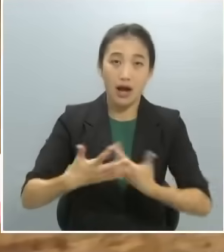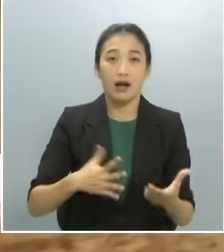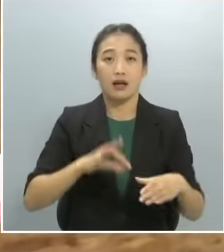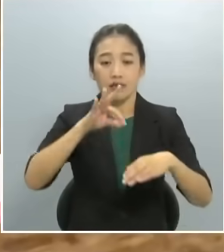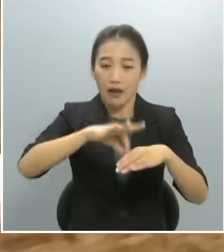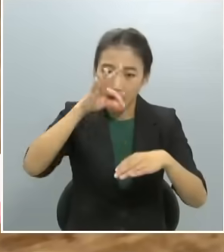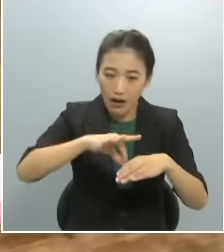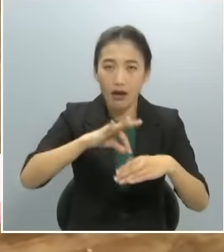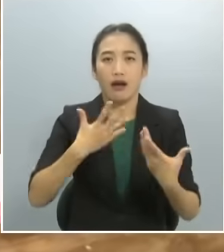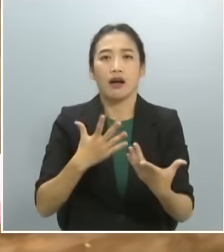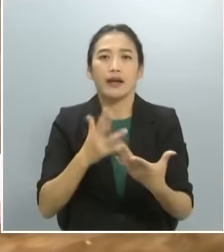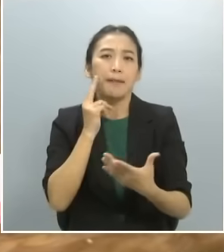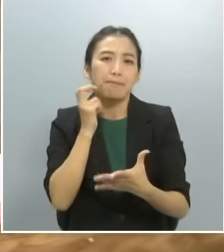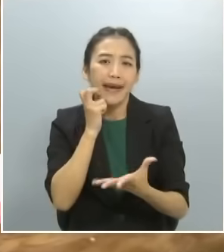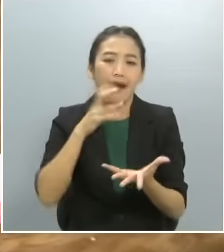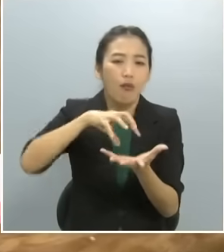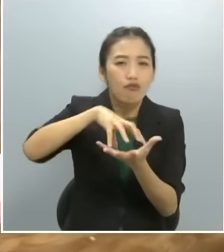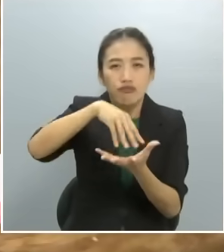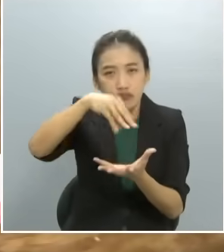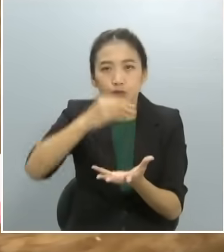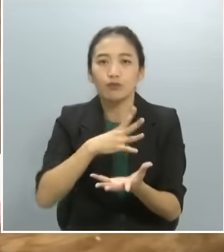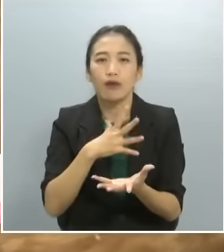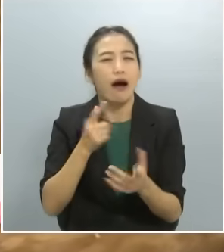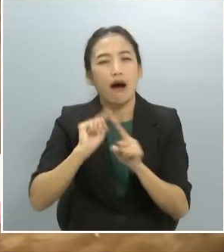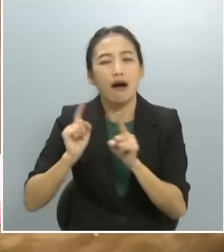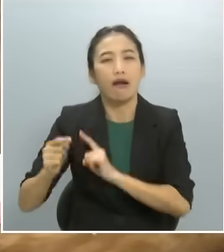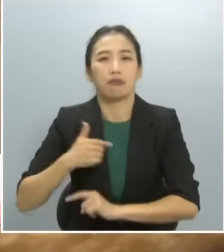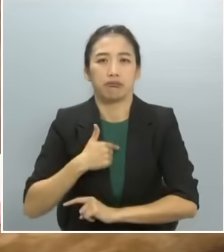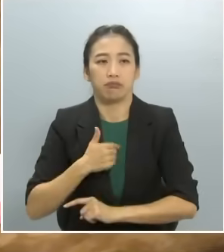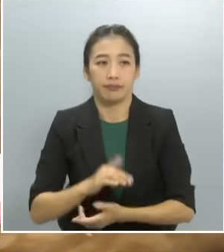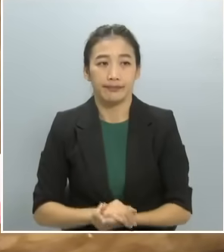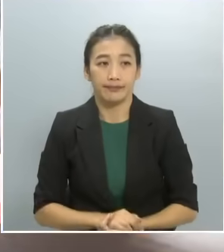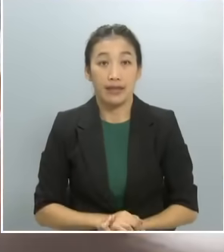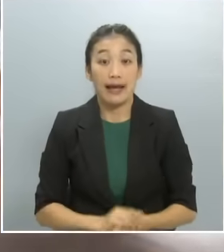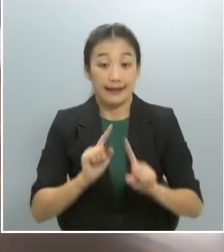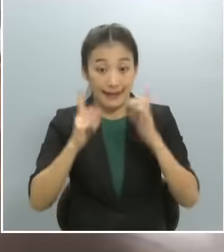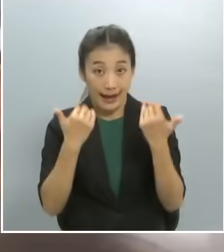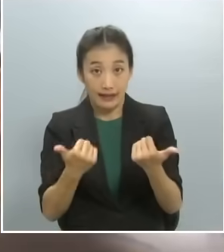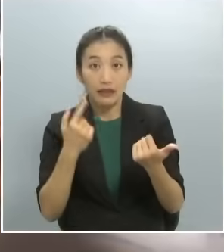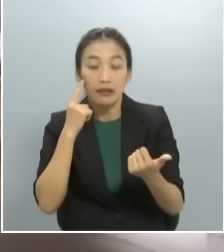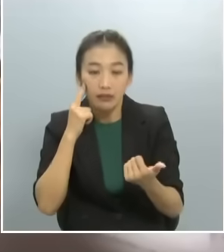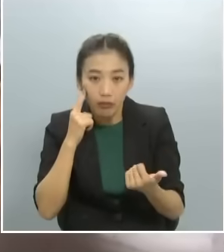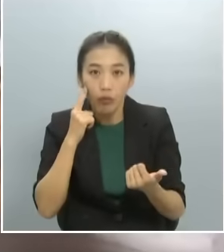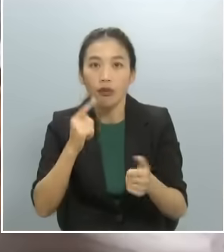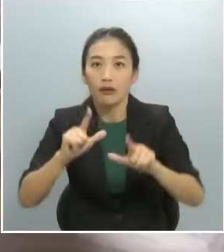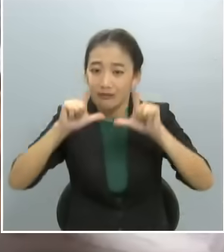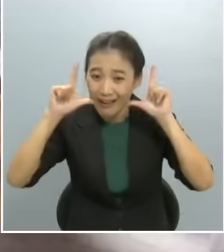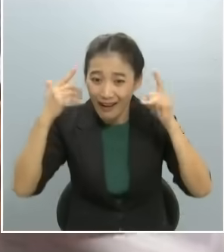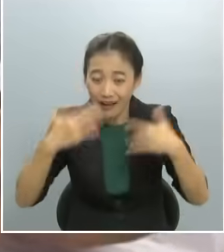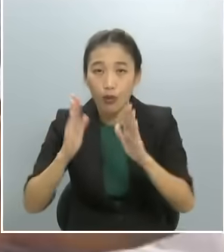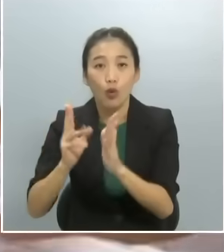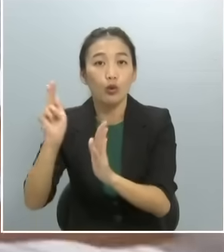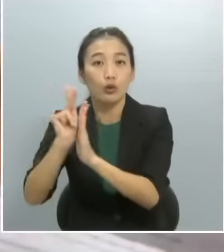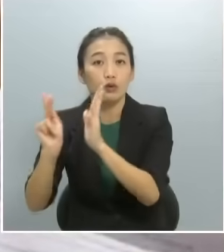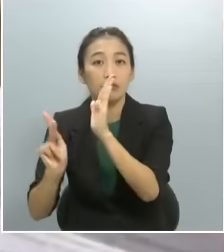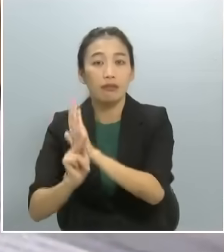ติ่มซำของร้อนเขาขายแบบนั้นปางชาขณะเดียวกันคุณผู้ชมครับเรื่องนี้พอมันเกิดประเด็นขึ้นมาเนี่ยก็มีนักกฎหมายหลายคนเลยนะฮะที่ออก